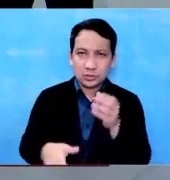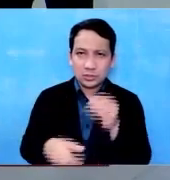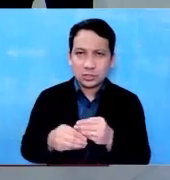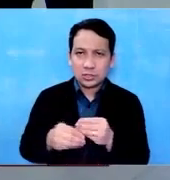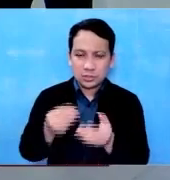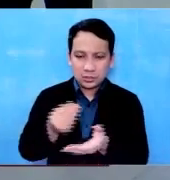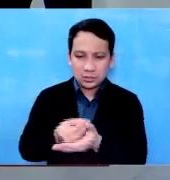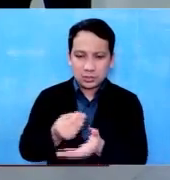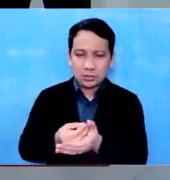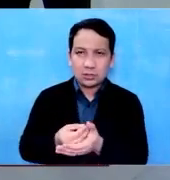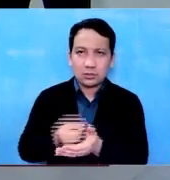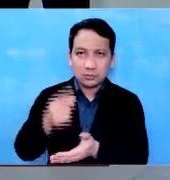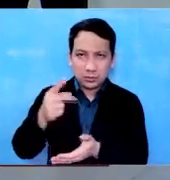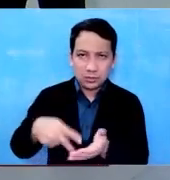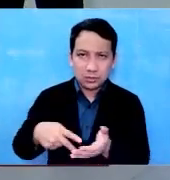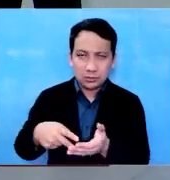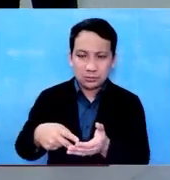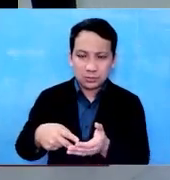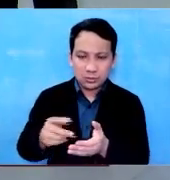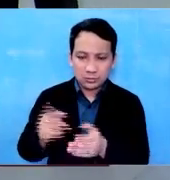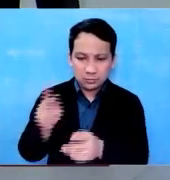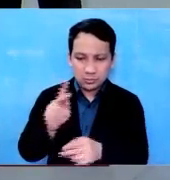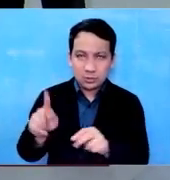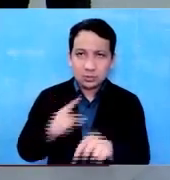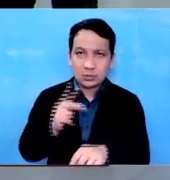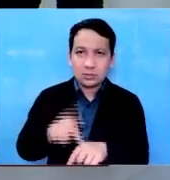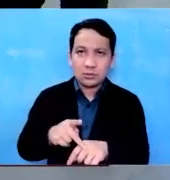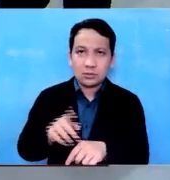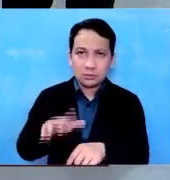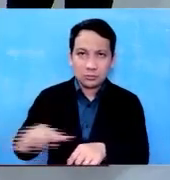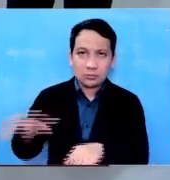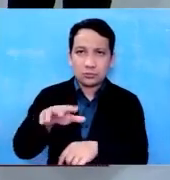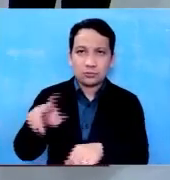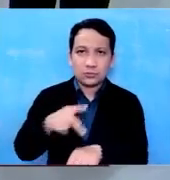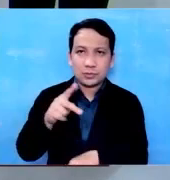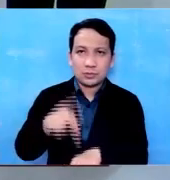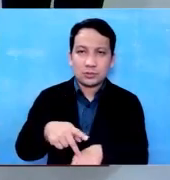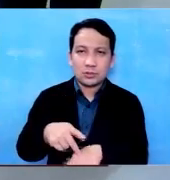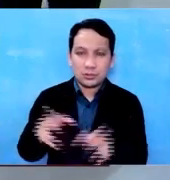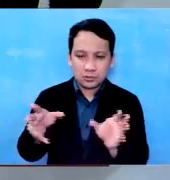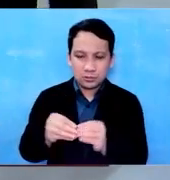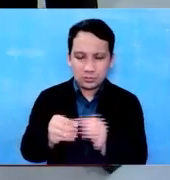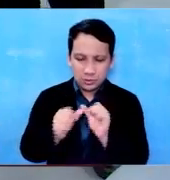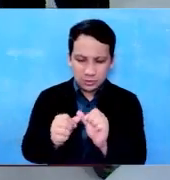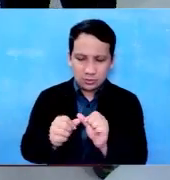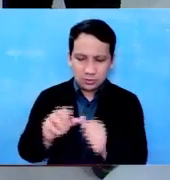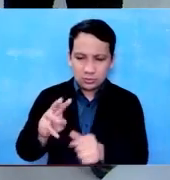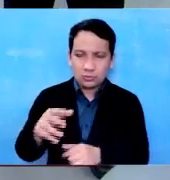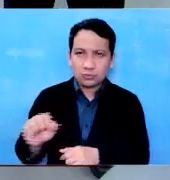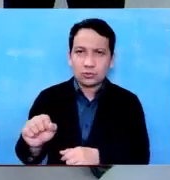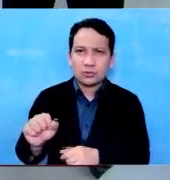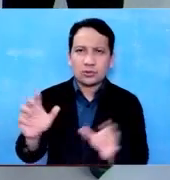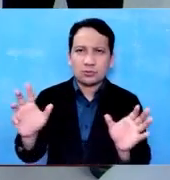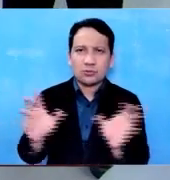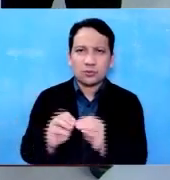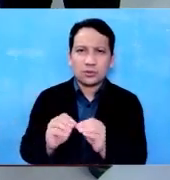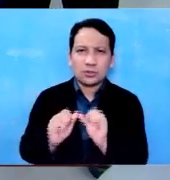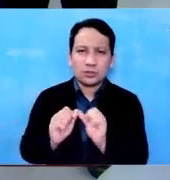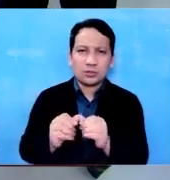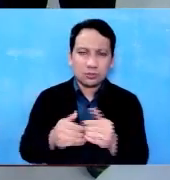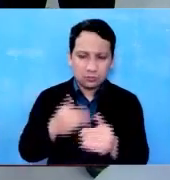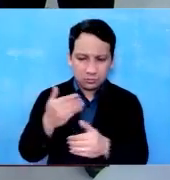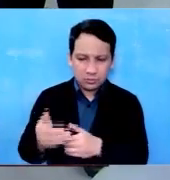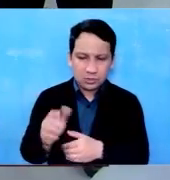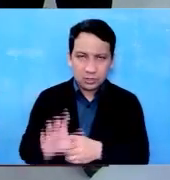ng kalahati ng populasyon ng buong Pilipinas. Pero sa lagay na yan, ayon po sa World Bank, umaabante na raw tayo dahil bagya naman daw